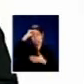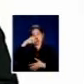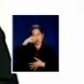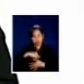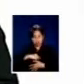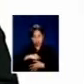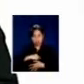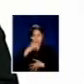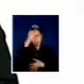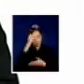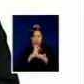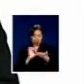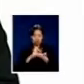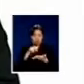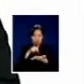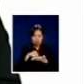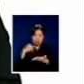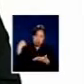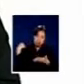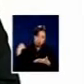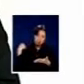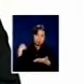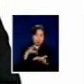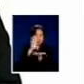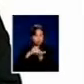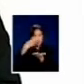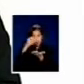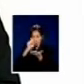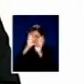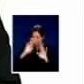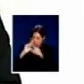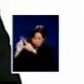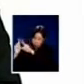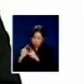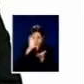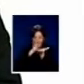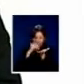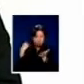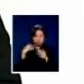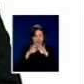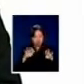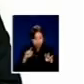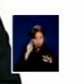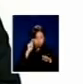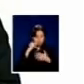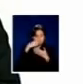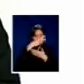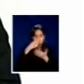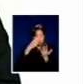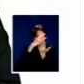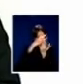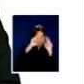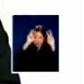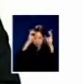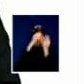เนื่องจากว่าอุปกรณ์ชิ้นนี้นะครับจะมีข้อมูลเรื่องราวของการเรียนที่หลากหลายเด็กนั้นได้ใกล้ชิดกับเนื้อหาข่าวเนื้อหาต่างๆน